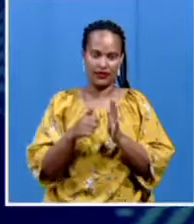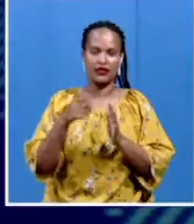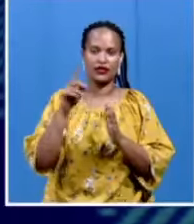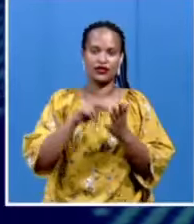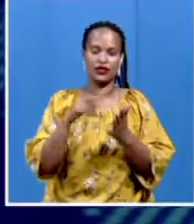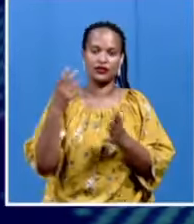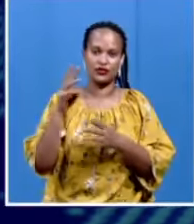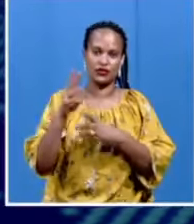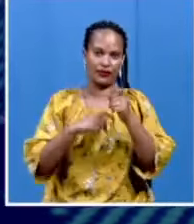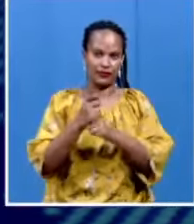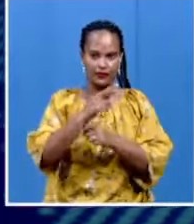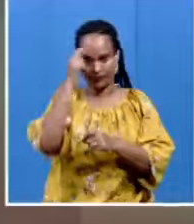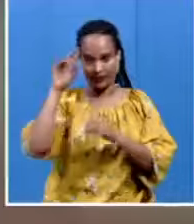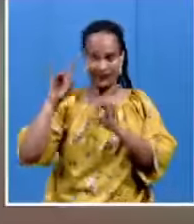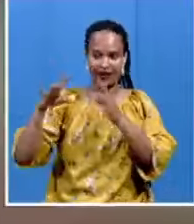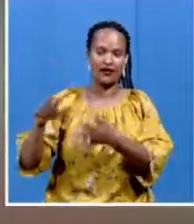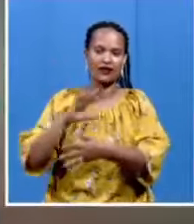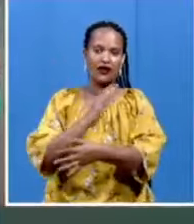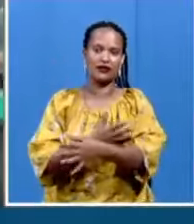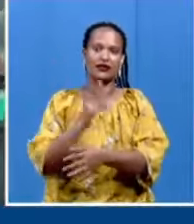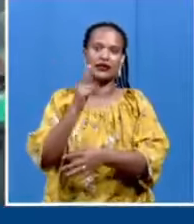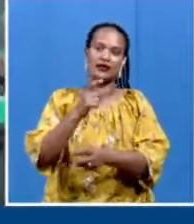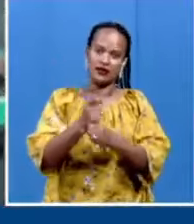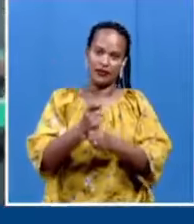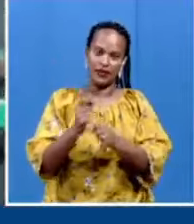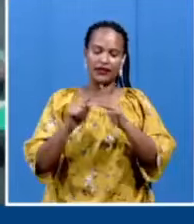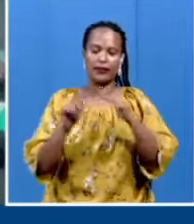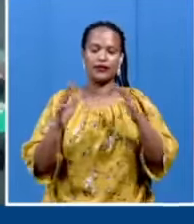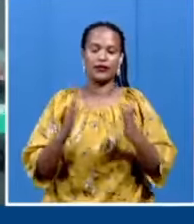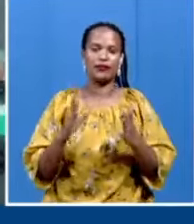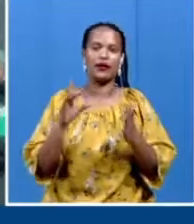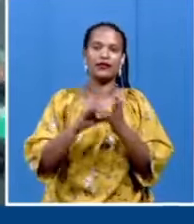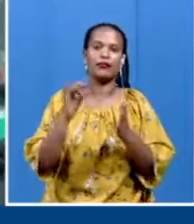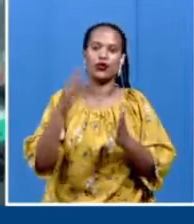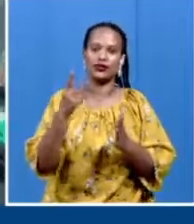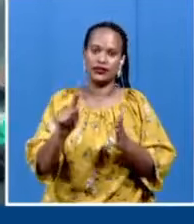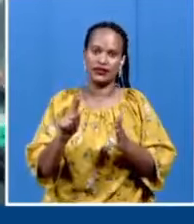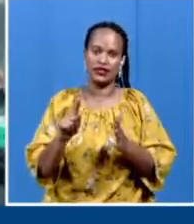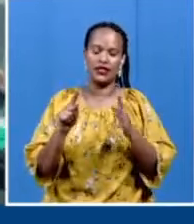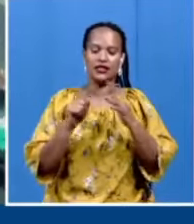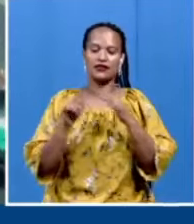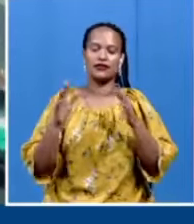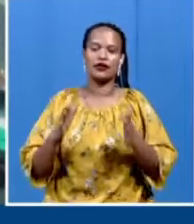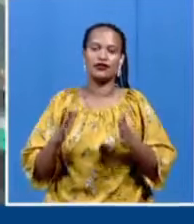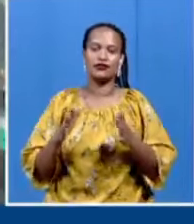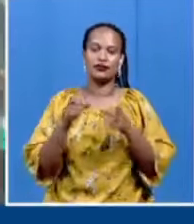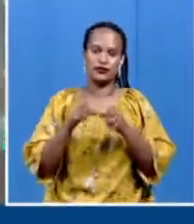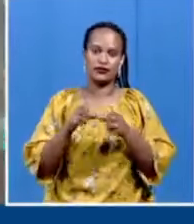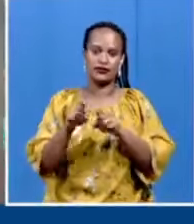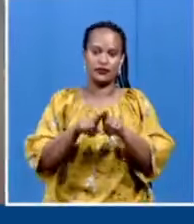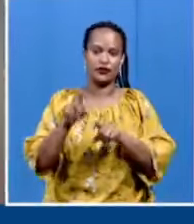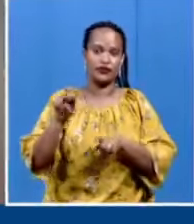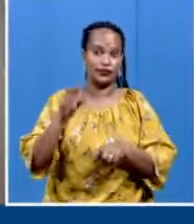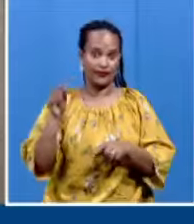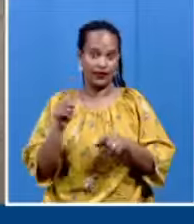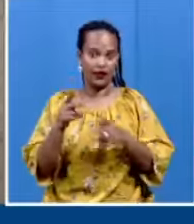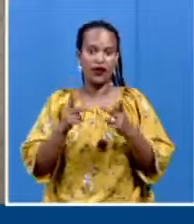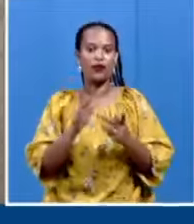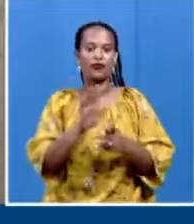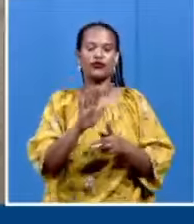1/2016 ዓ.ም ብምክንያት ወረርቲ ሓይሊ ንክልተ ዓመታት ተመዛቢሎም ኣብ ከተማ መኾኒ ዓቂቦም ዝፀንሑ ብመሰረት ስምምዕነት ፕሪቶርያ